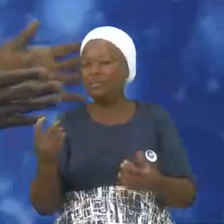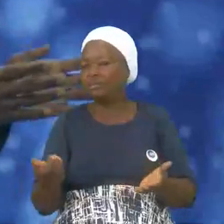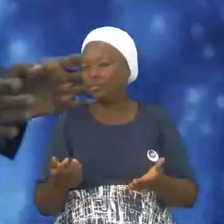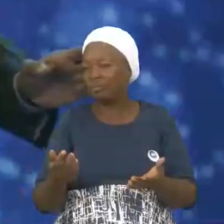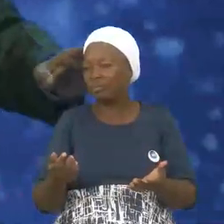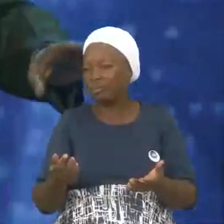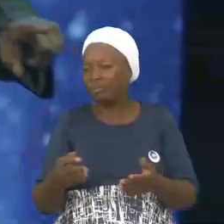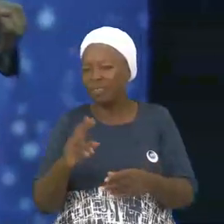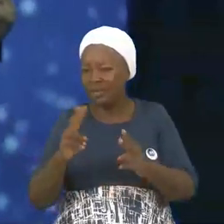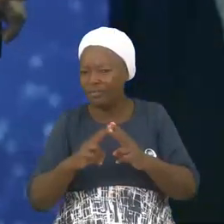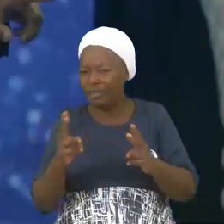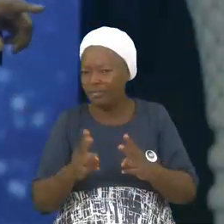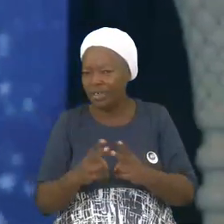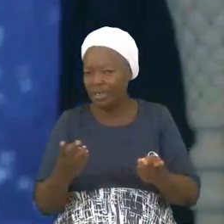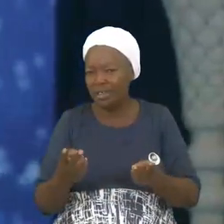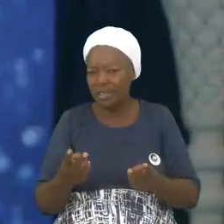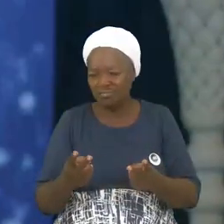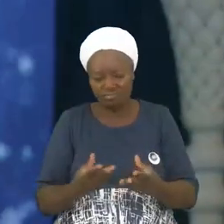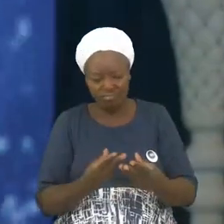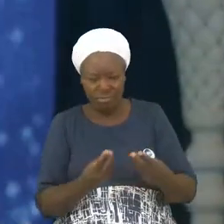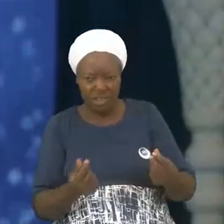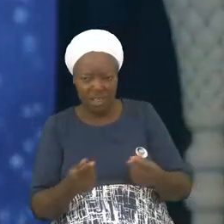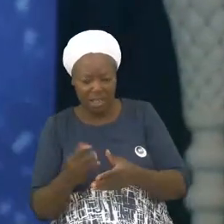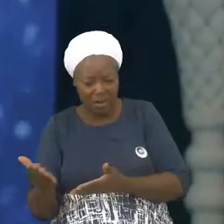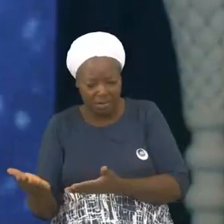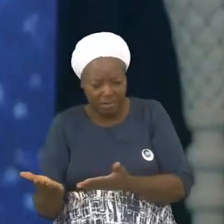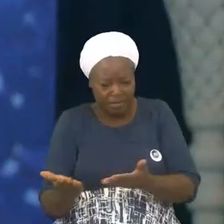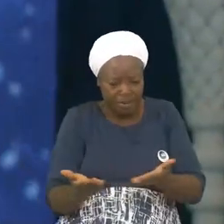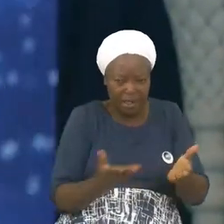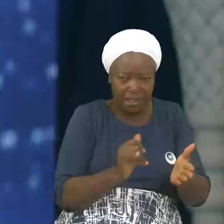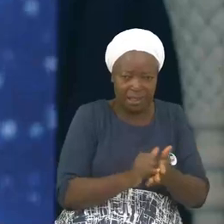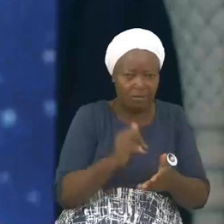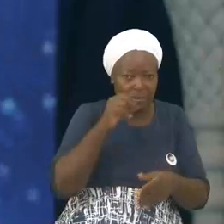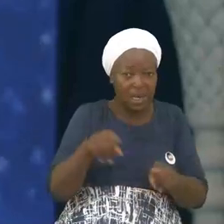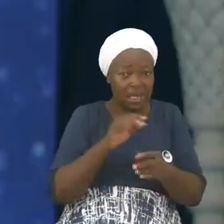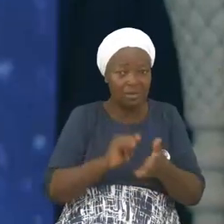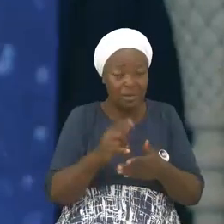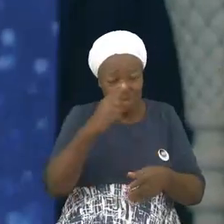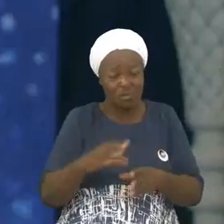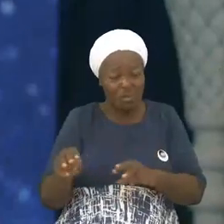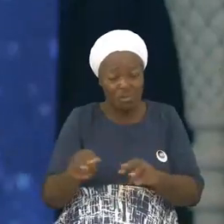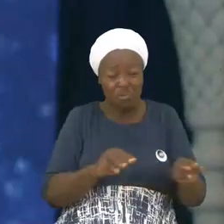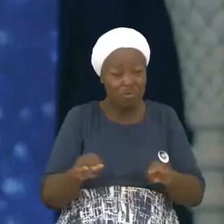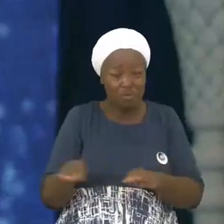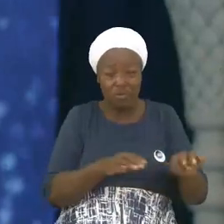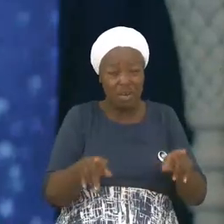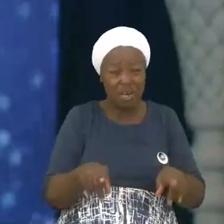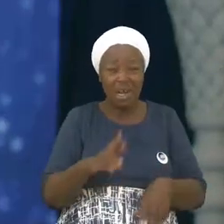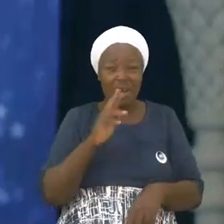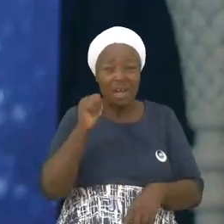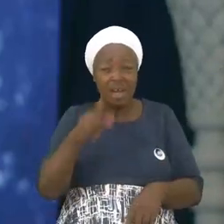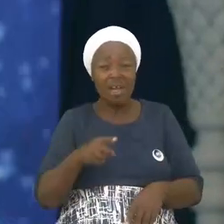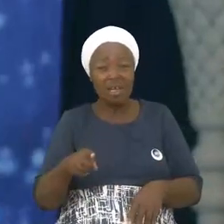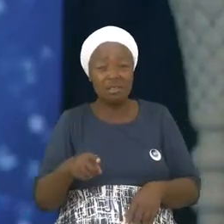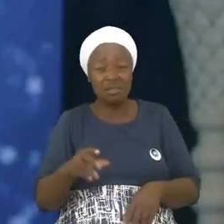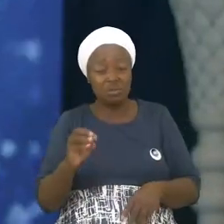Et doucement, ils ont soulevé la civière. Et ils ont posé la femme derrière le hall là-bas. Parce